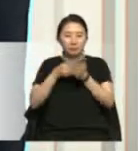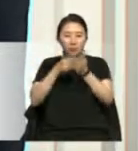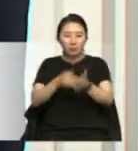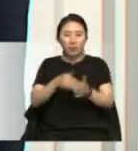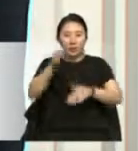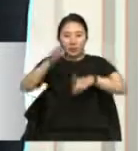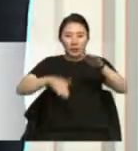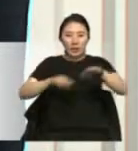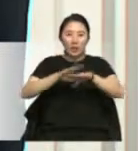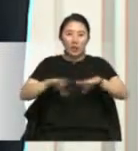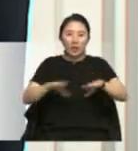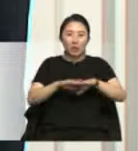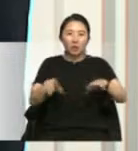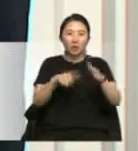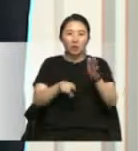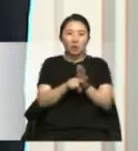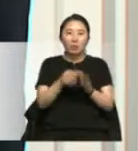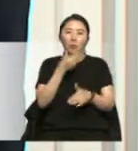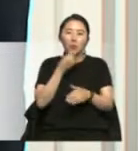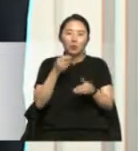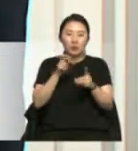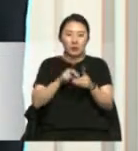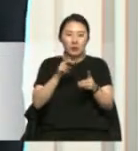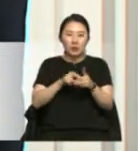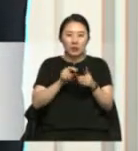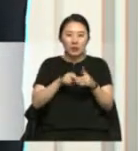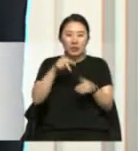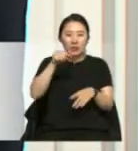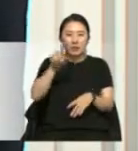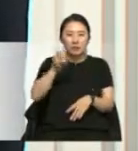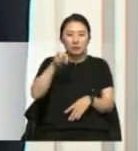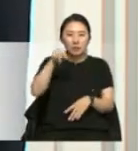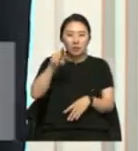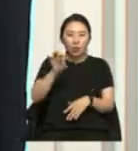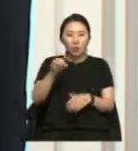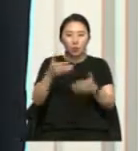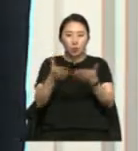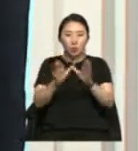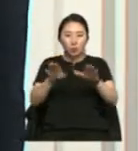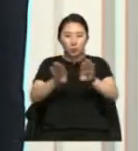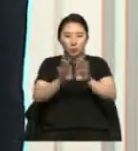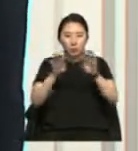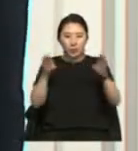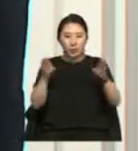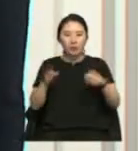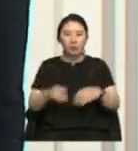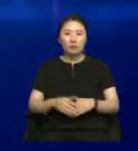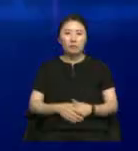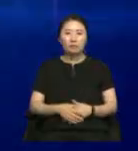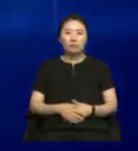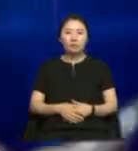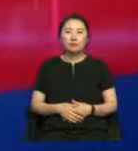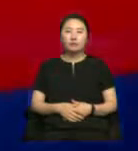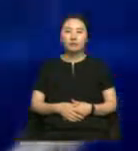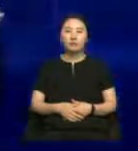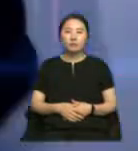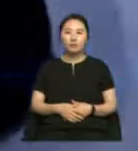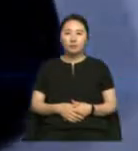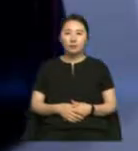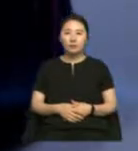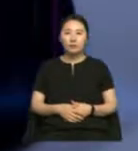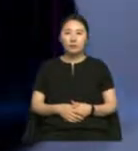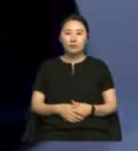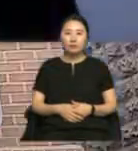혜택의 격차를 해소시켜줄 복지센터가 삼선동에 문을 열었습니다. 보도에 이승준 기자입니다.